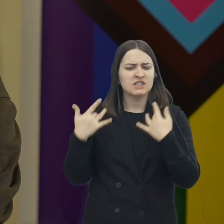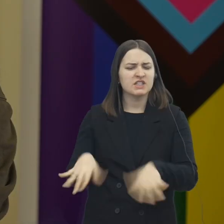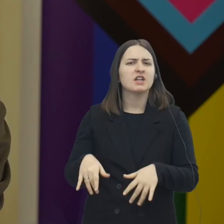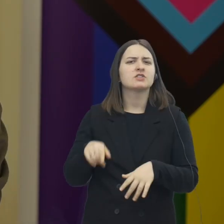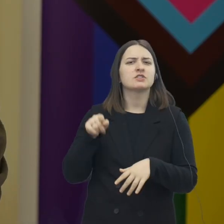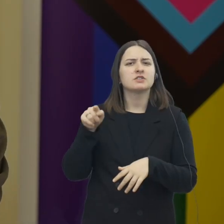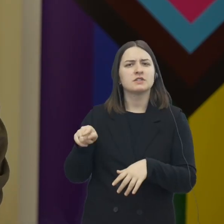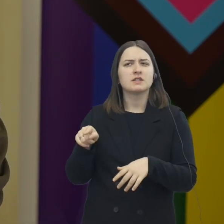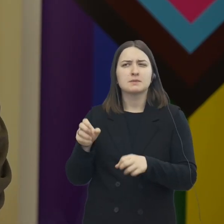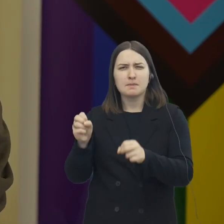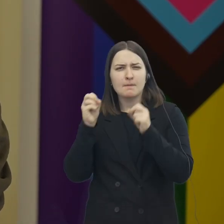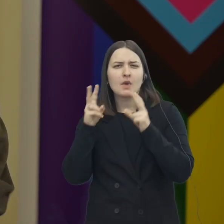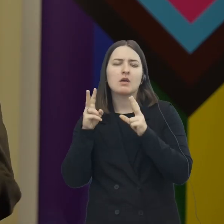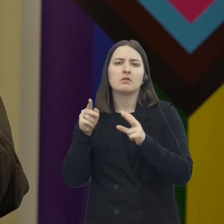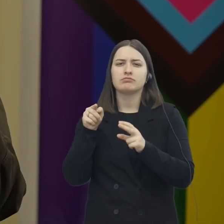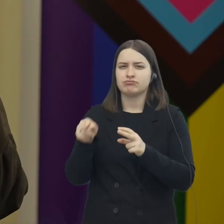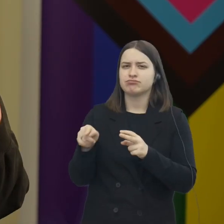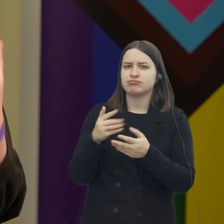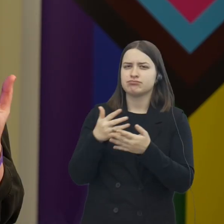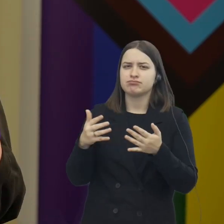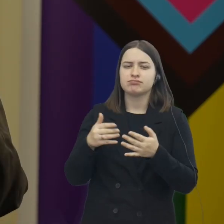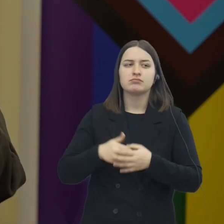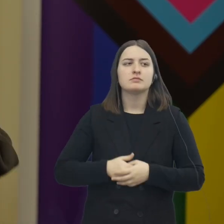pavojingus algoritmus ir visą kitą. Tai gal